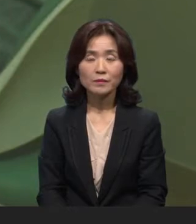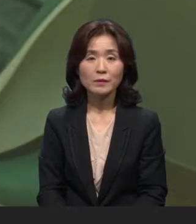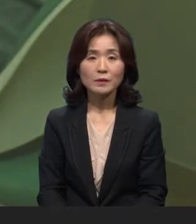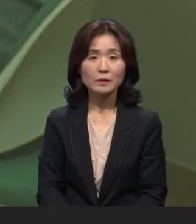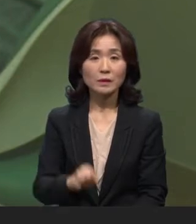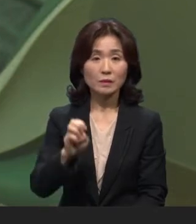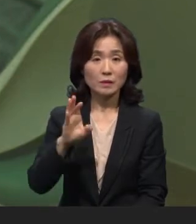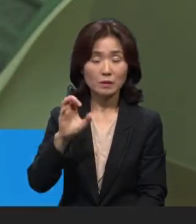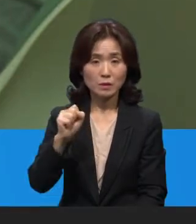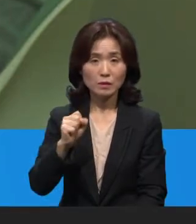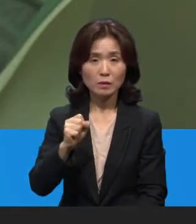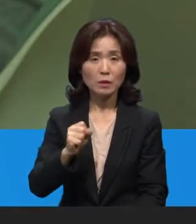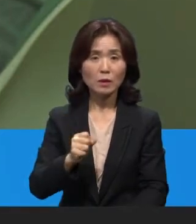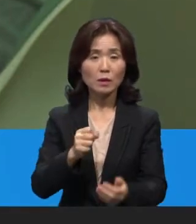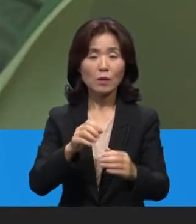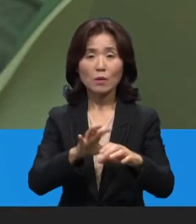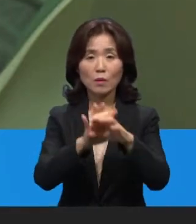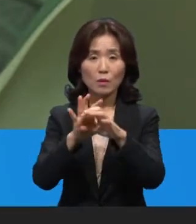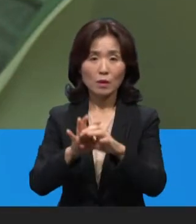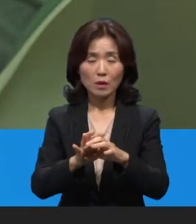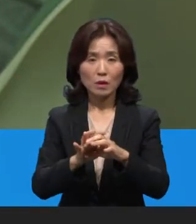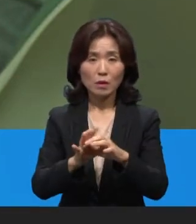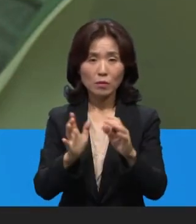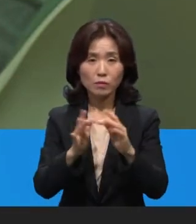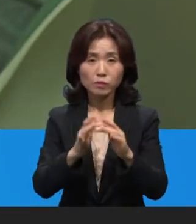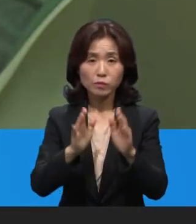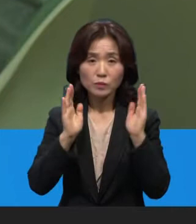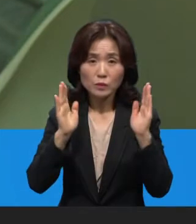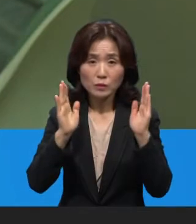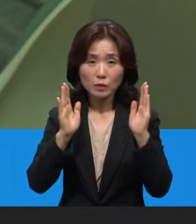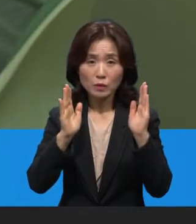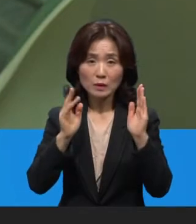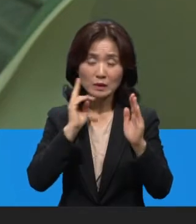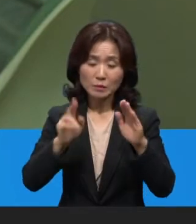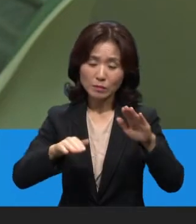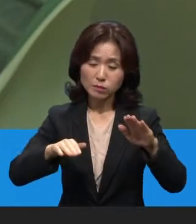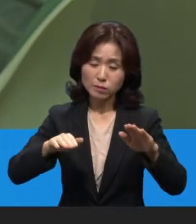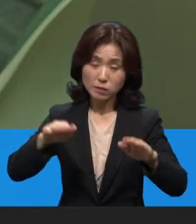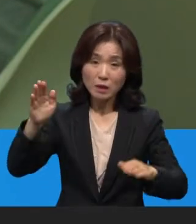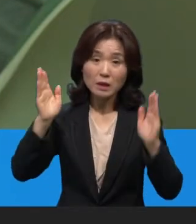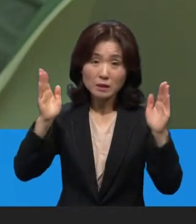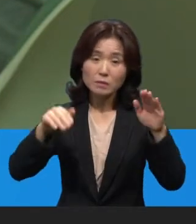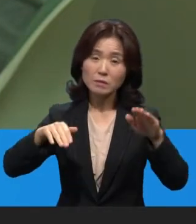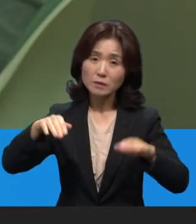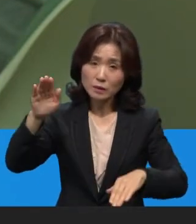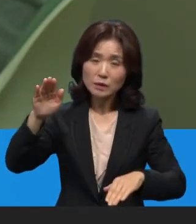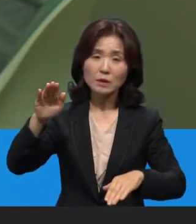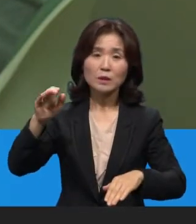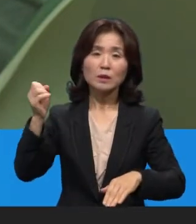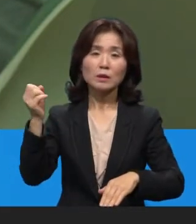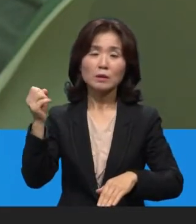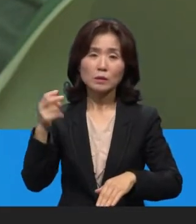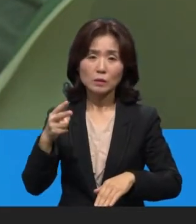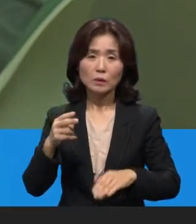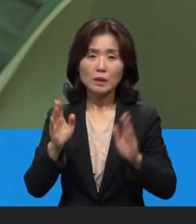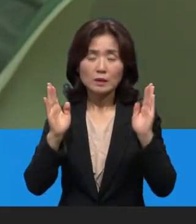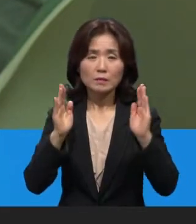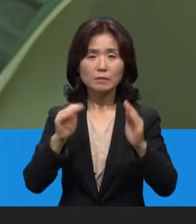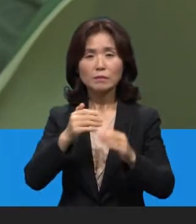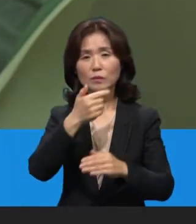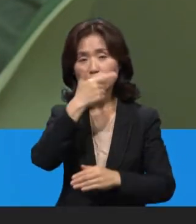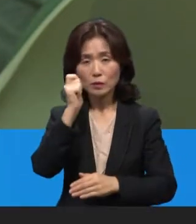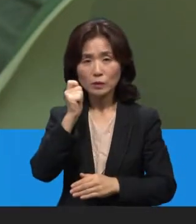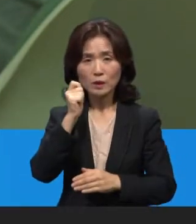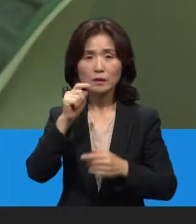ebs 는 코로나 원격 수업으로 가파르게 벌어지는 학습 격차와 학습 결손 실태를 연속 보도해 드립니다